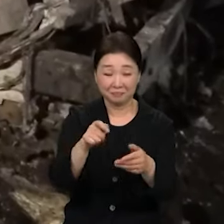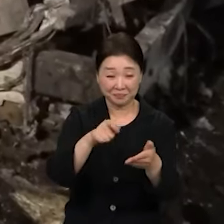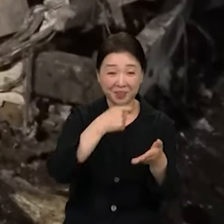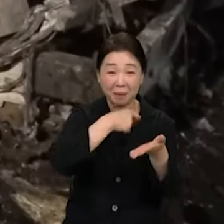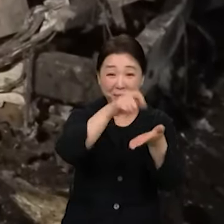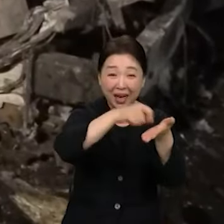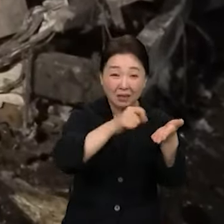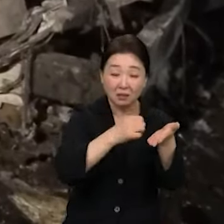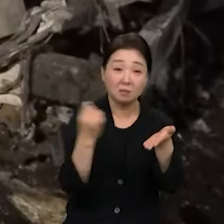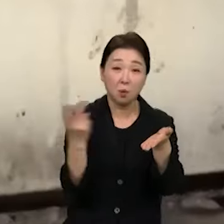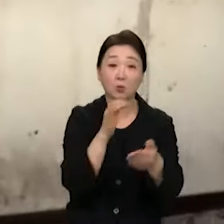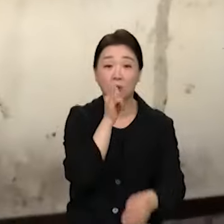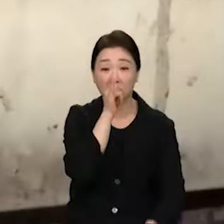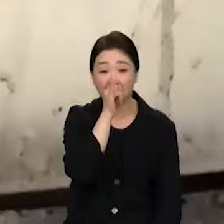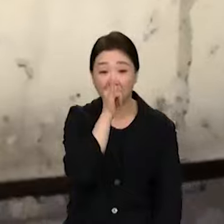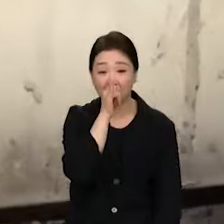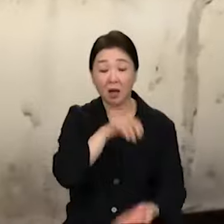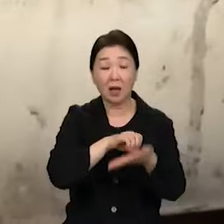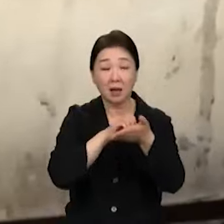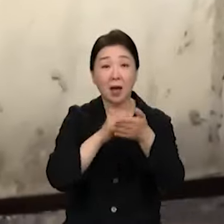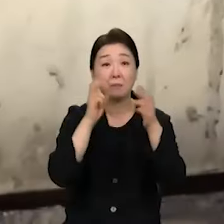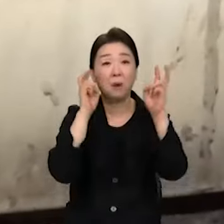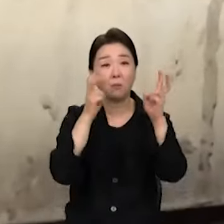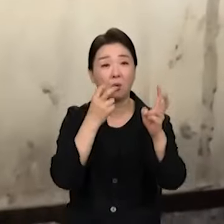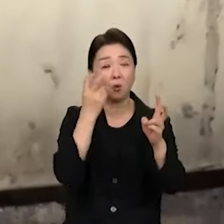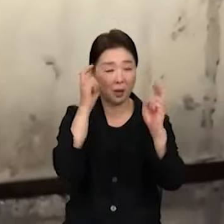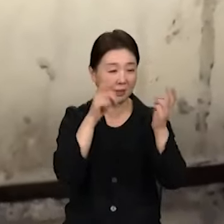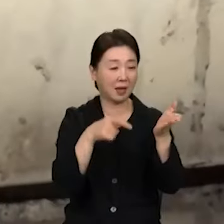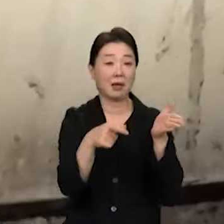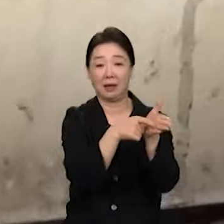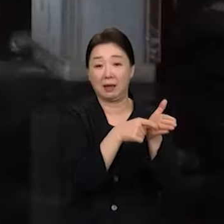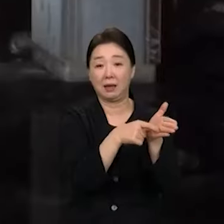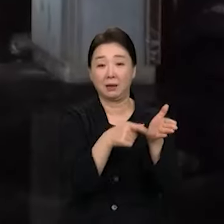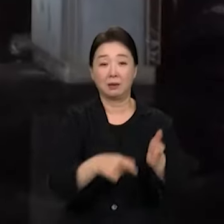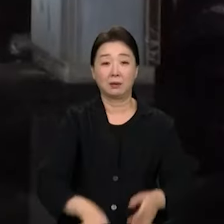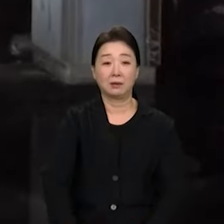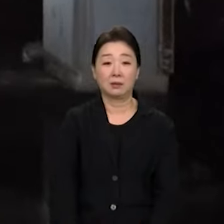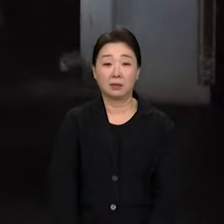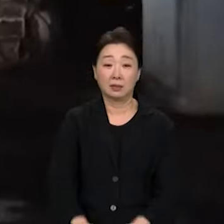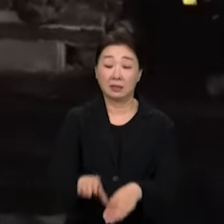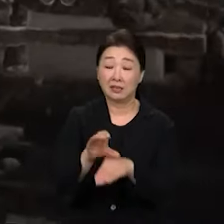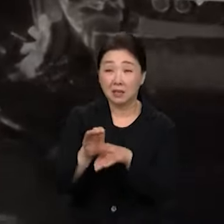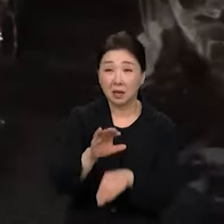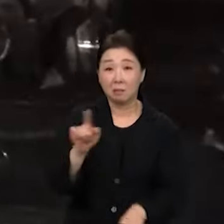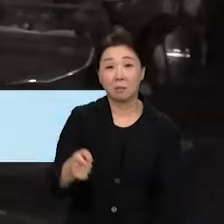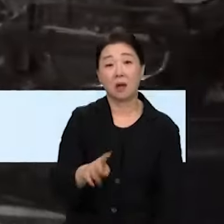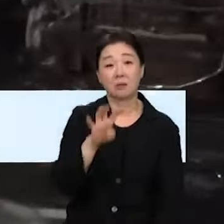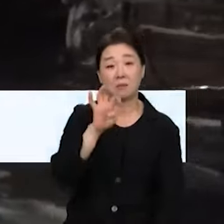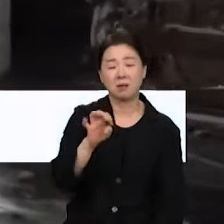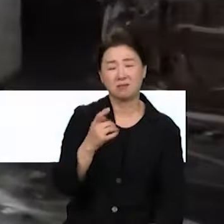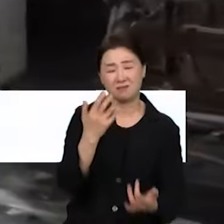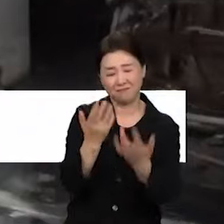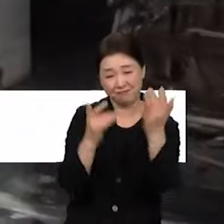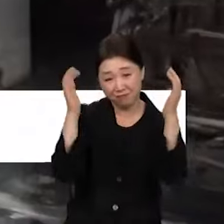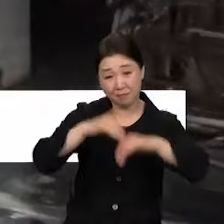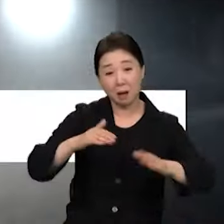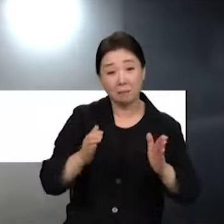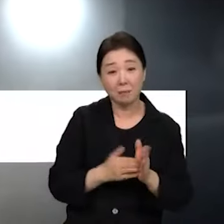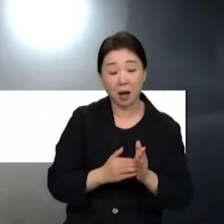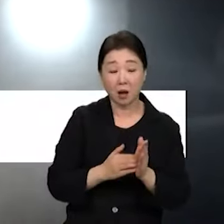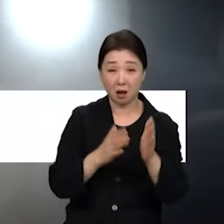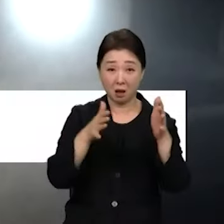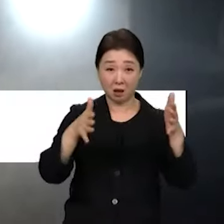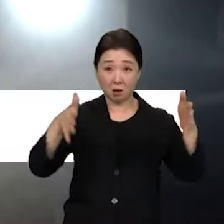표시했습니다. 각자 가입한 보험사 표식도 붙여뒀습니다. 차량 140여 대가 파손됐고 건물